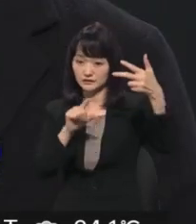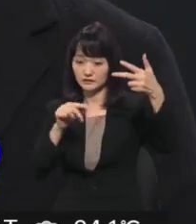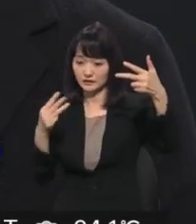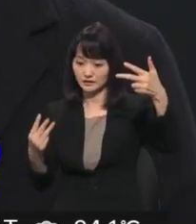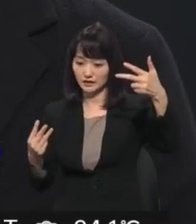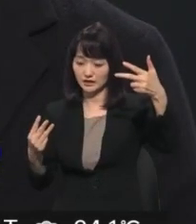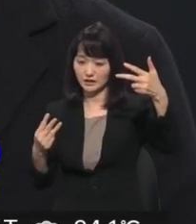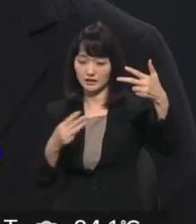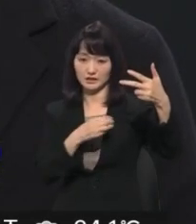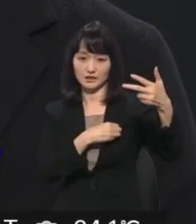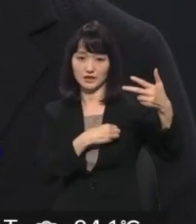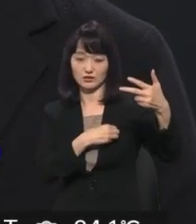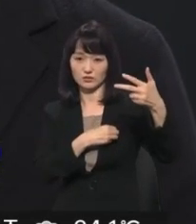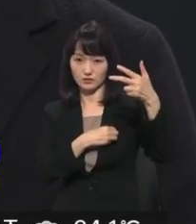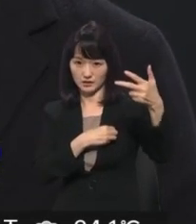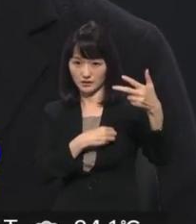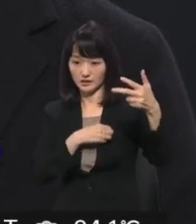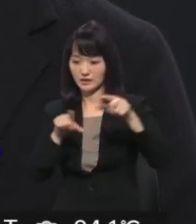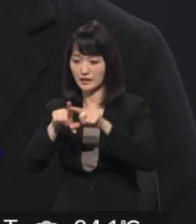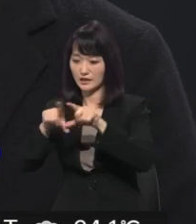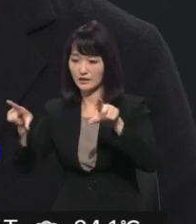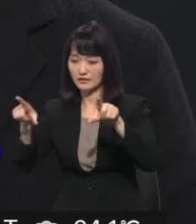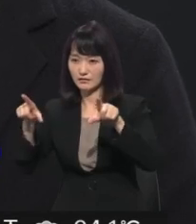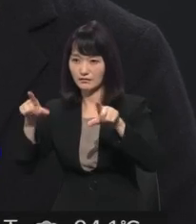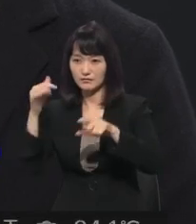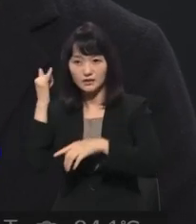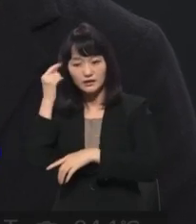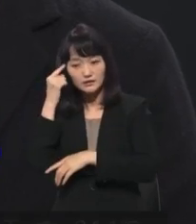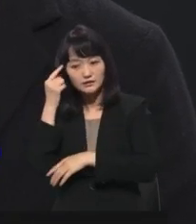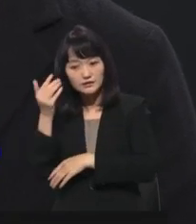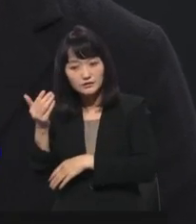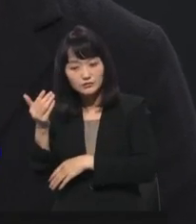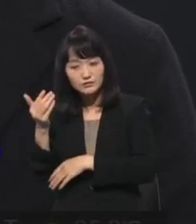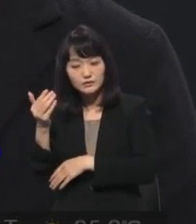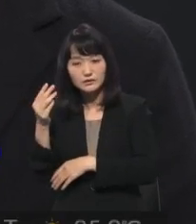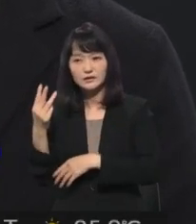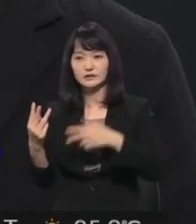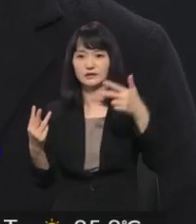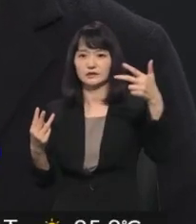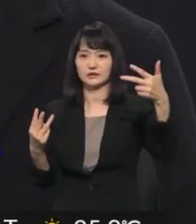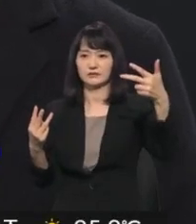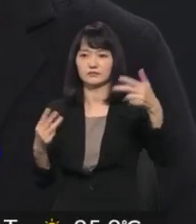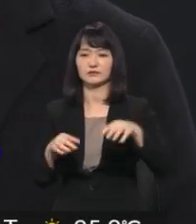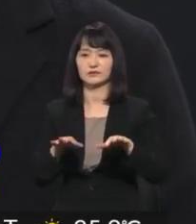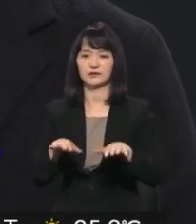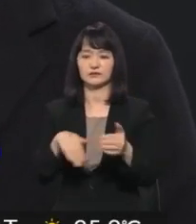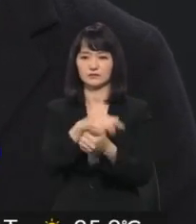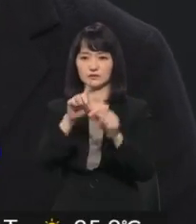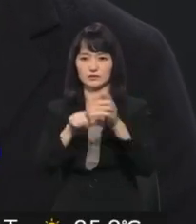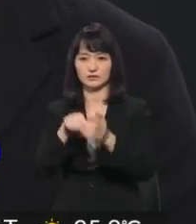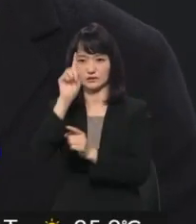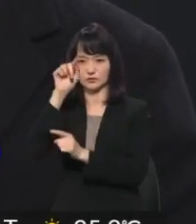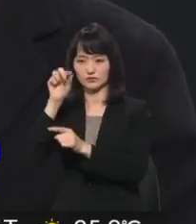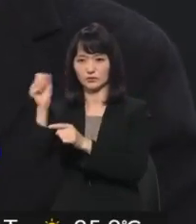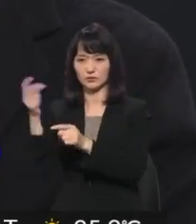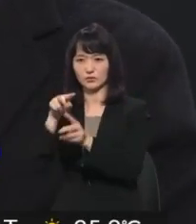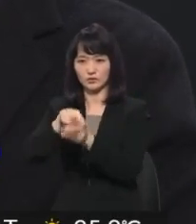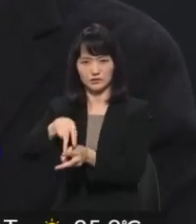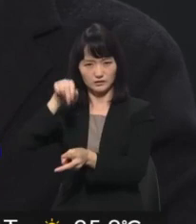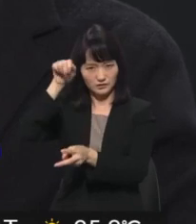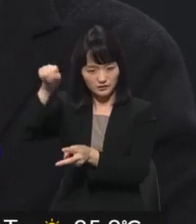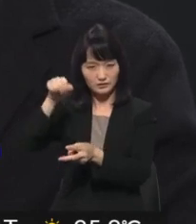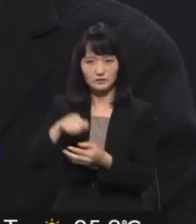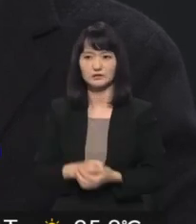70a 일반 여러 32 기 때문에 지금 이 정도 상황에서 이준서 대표가 또 출마한다 하더라도 아 주류 이게 전통적